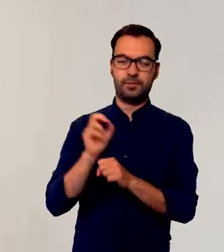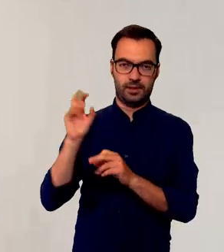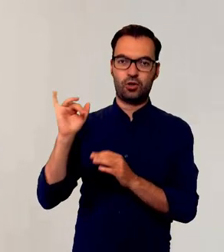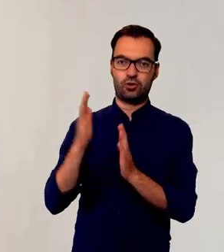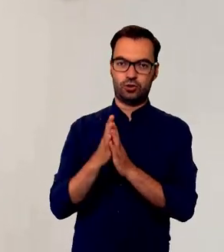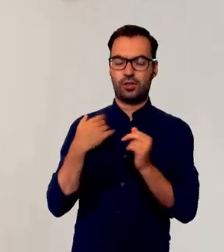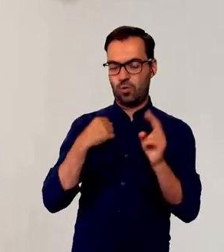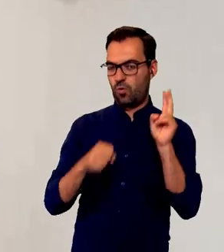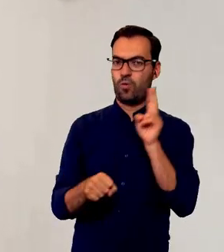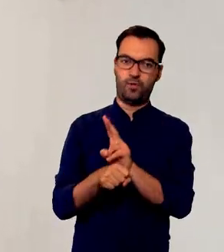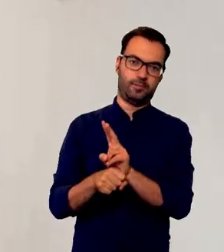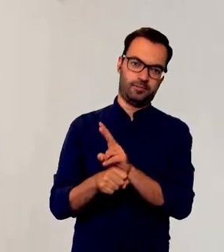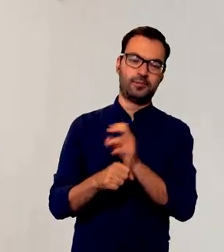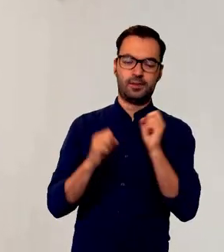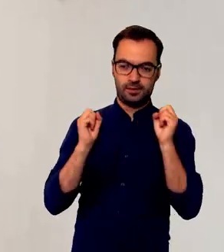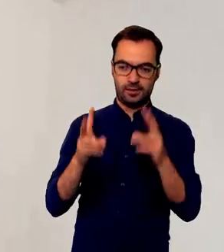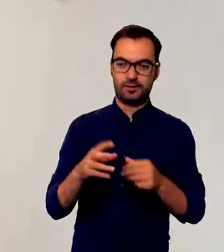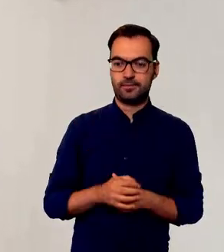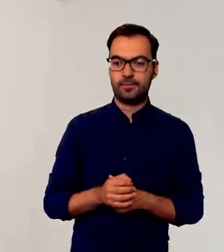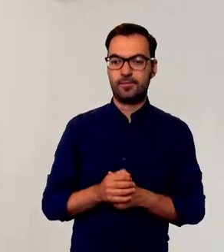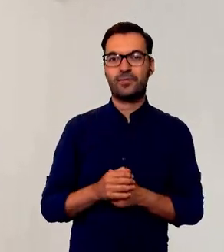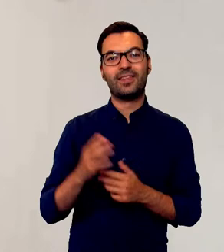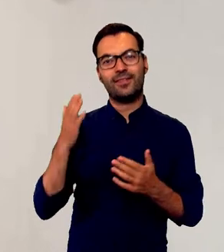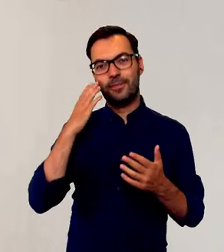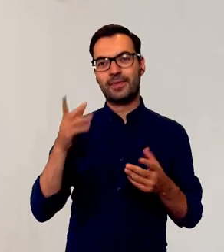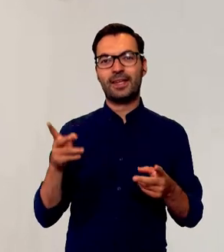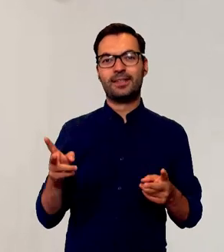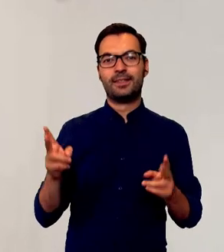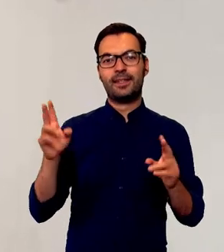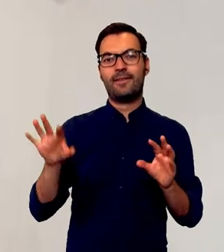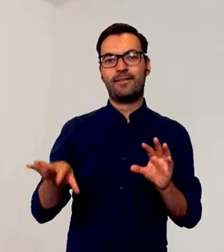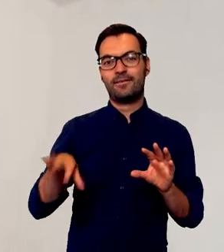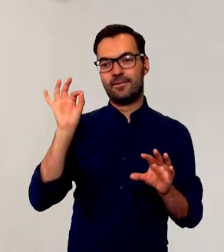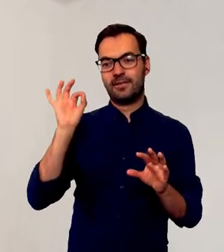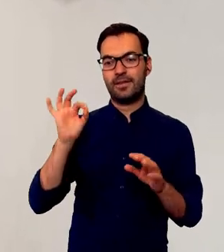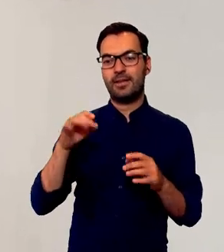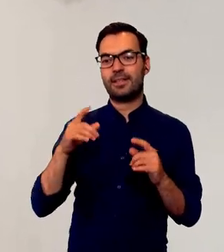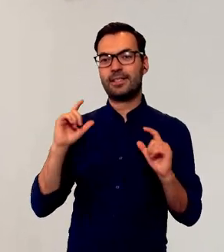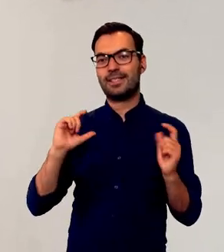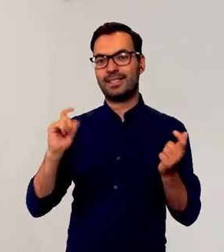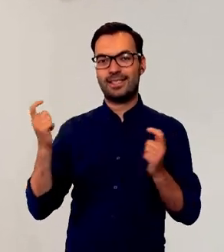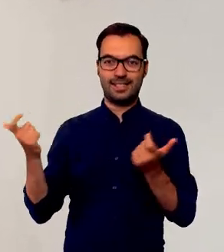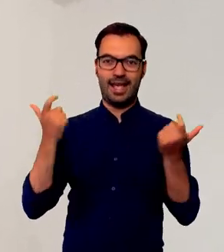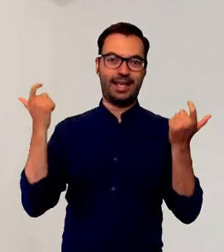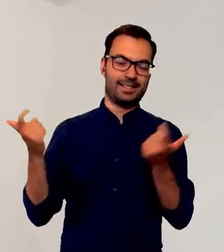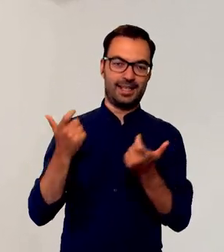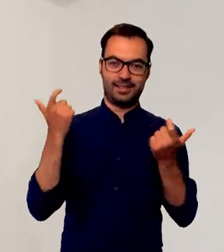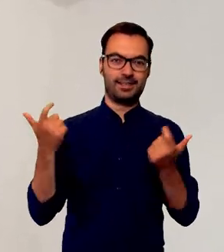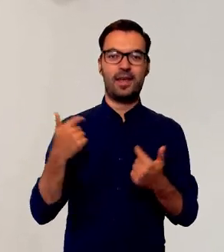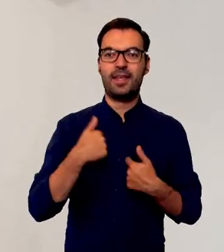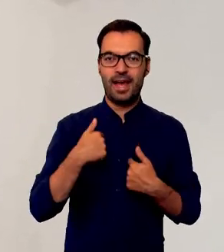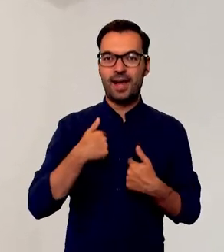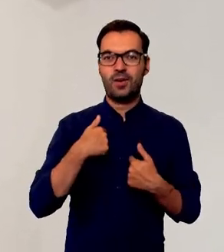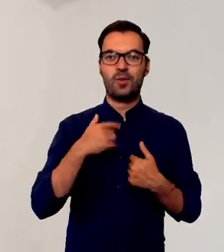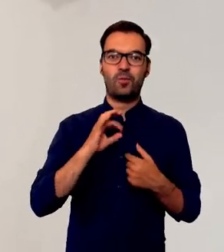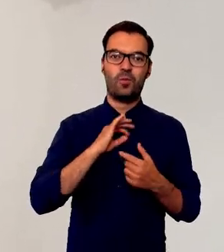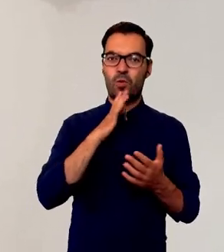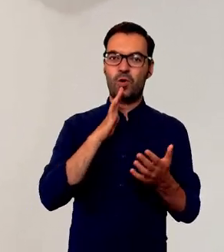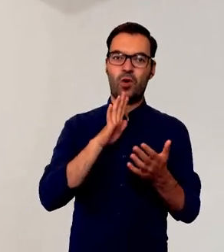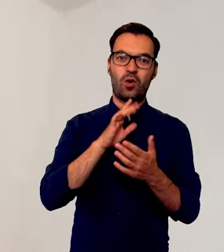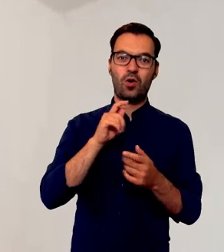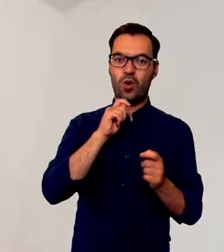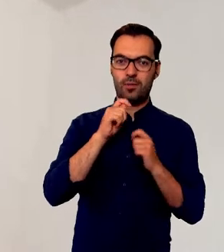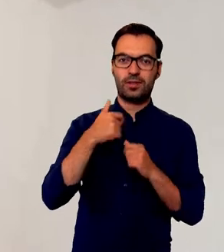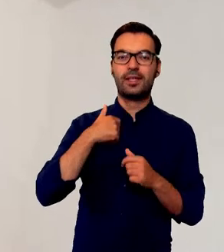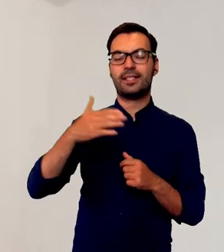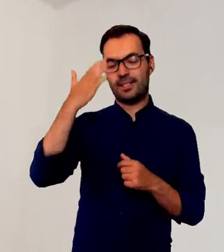Jego książkom ufam. Natomiast wiadomo, że wyjmuje się tutaj jakieś wątki sensacyjne. Mój głos to jest głos osoby, która naprawdę